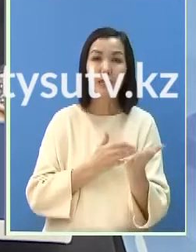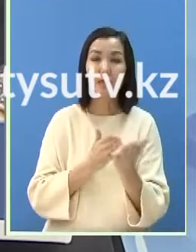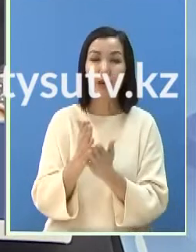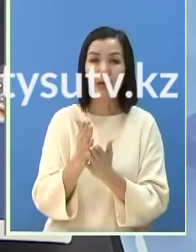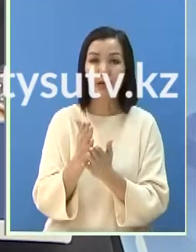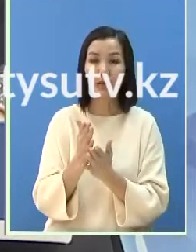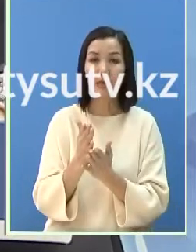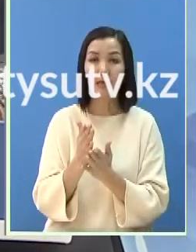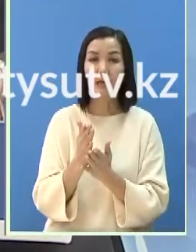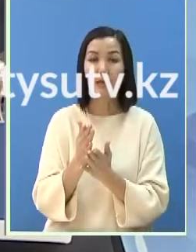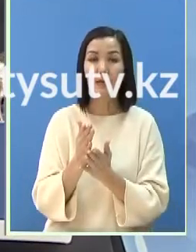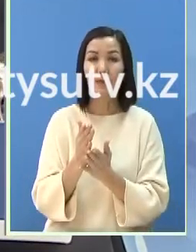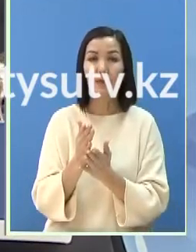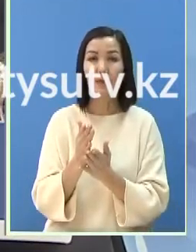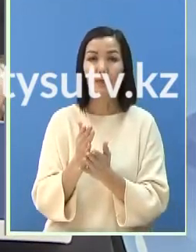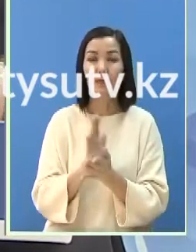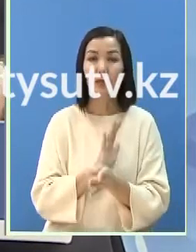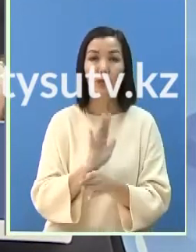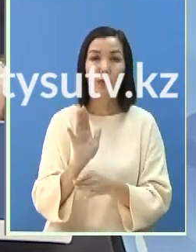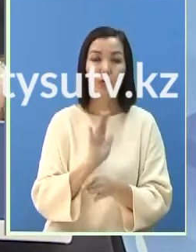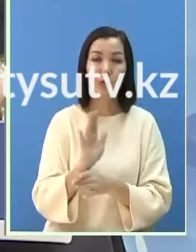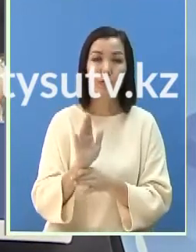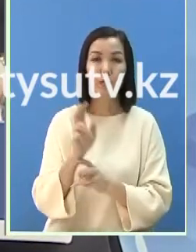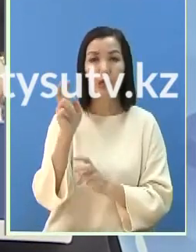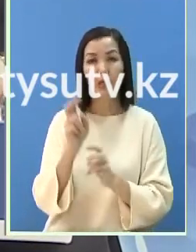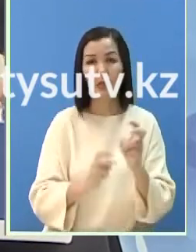Сол жерде жаңағы өнім шығару, өндіріс көзі,